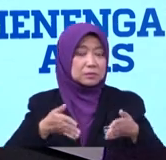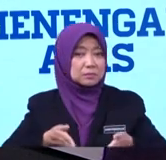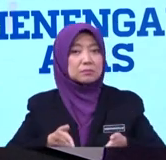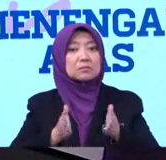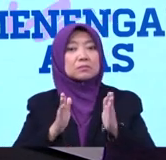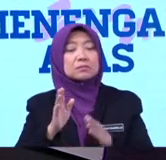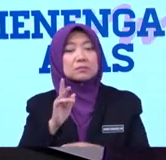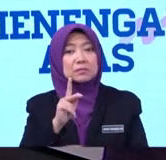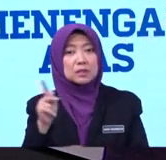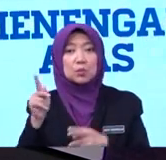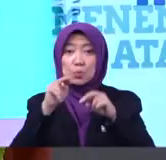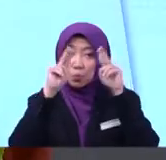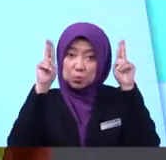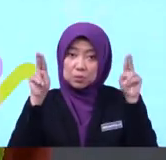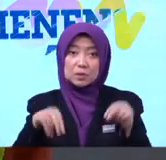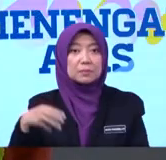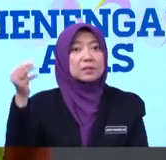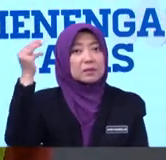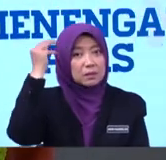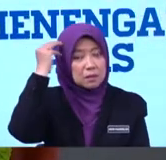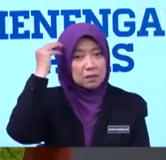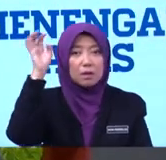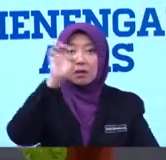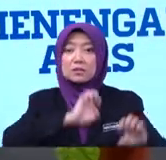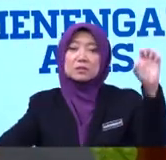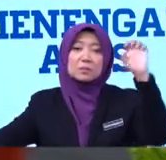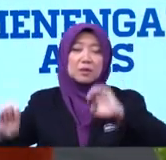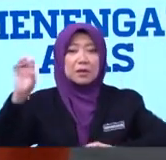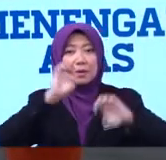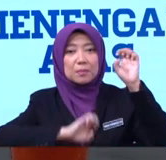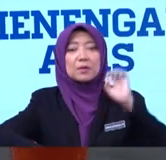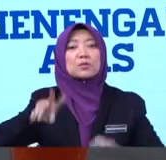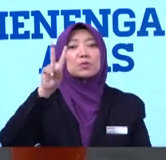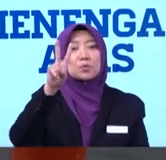untuk bagian eksperimen dan saya bagi dua